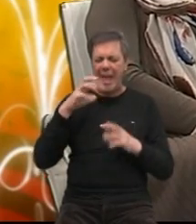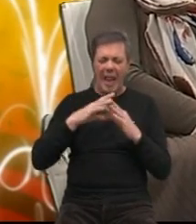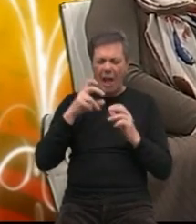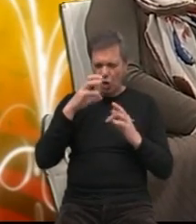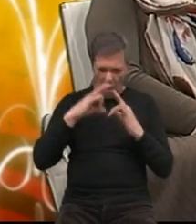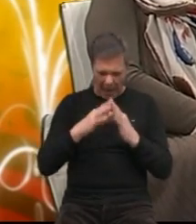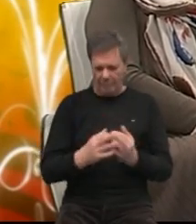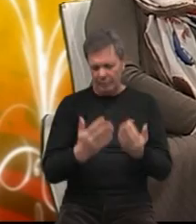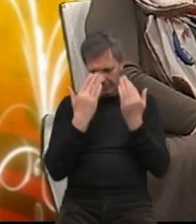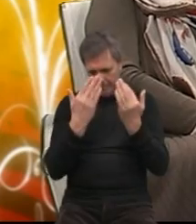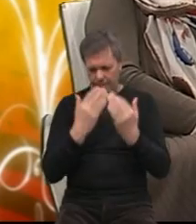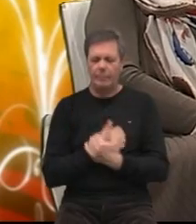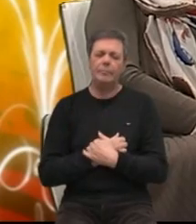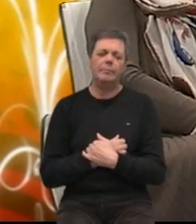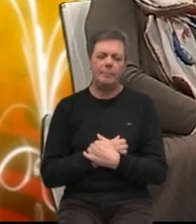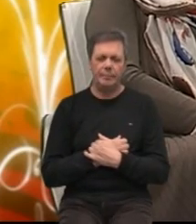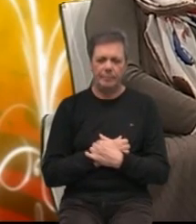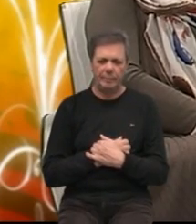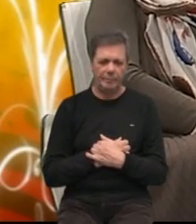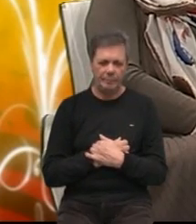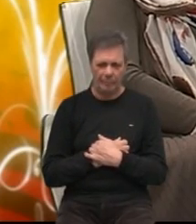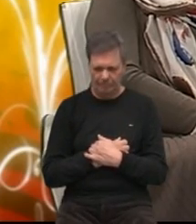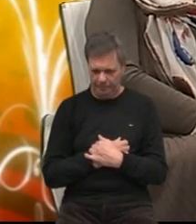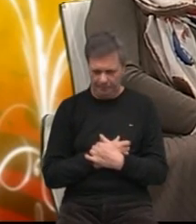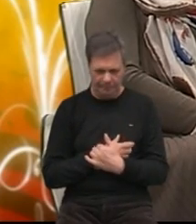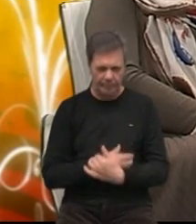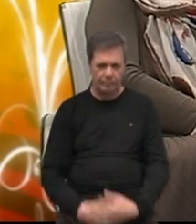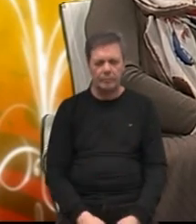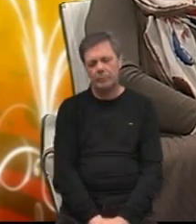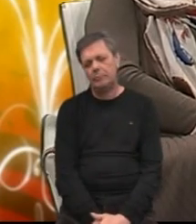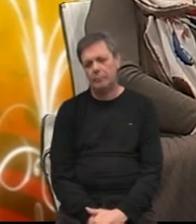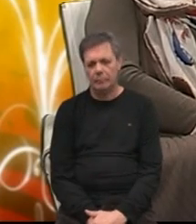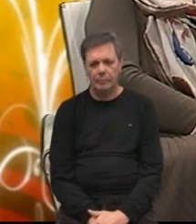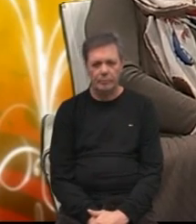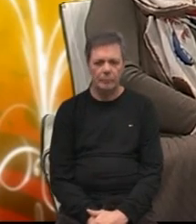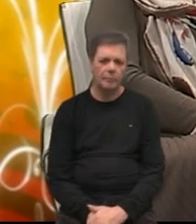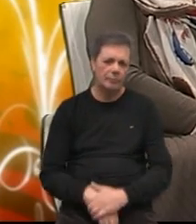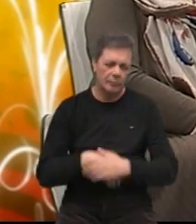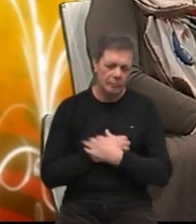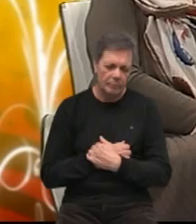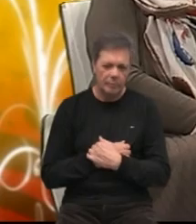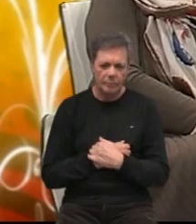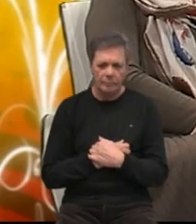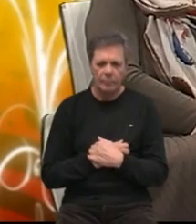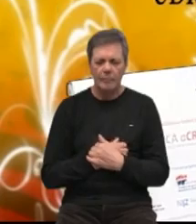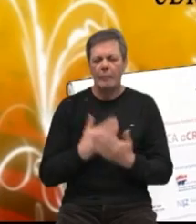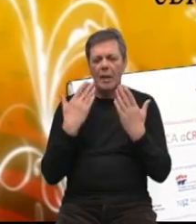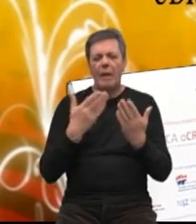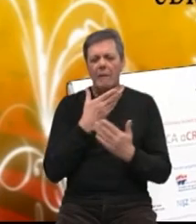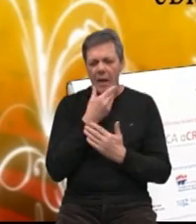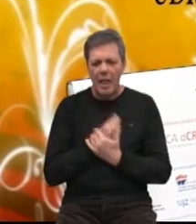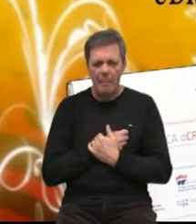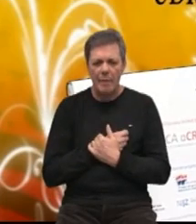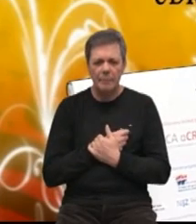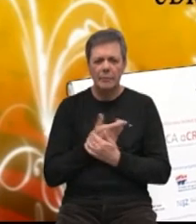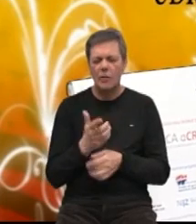Porto Pajić, koja se jako zalaže za javno zdravstvo i jako puno tu radi. Evo, hvala vam lijepo. Evo, iz